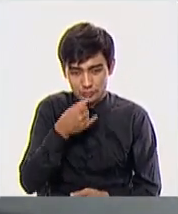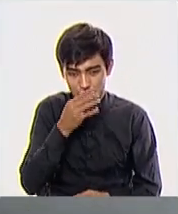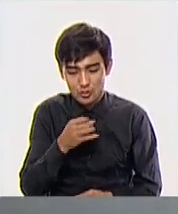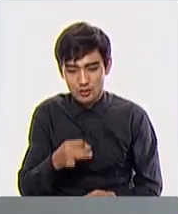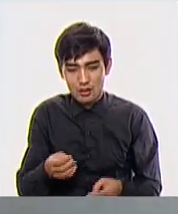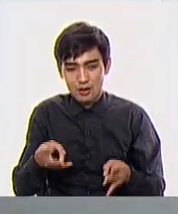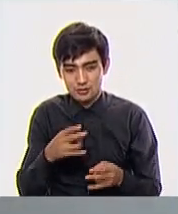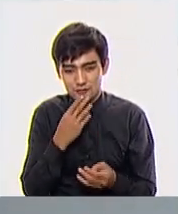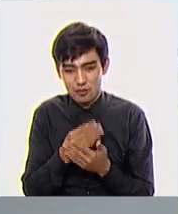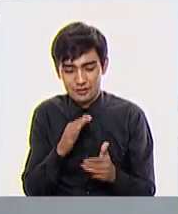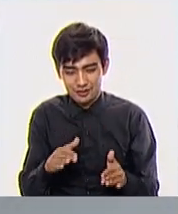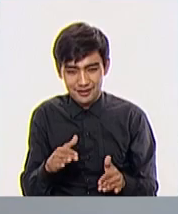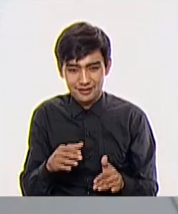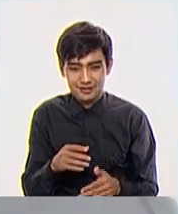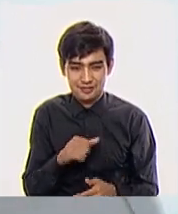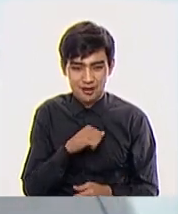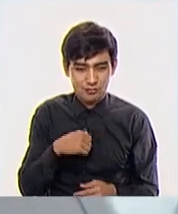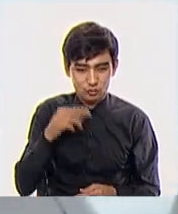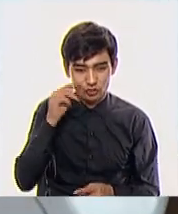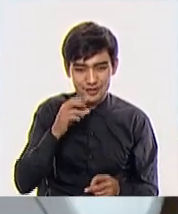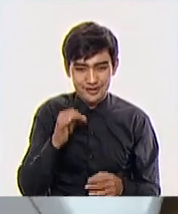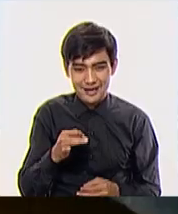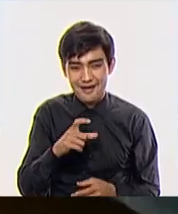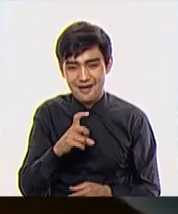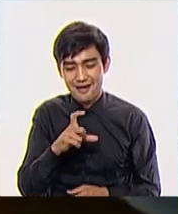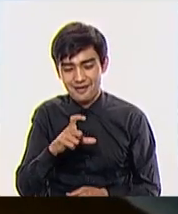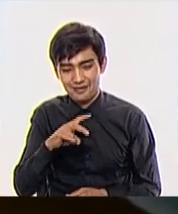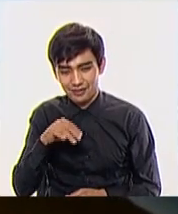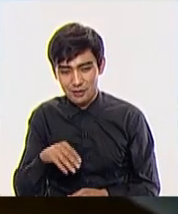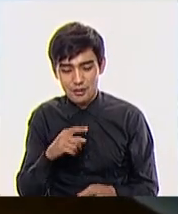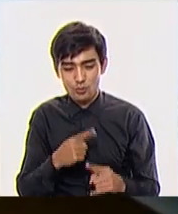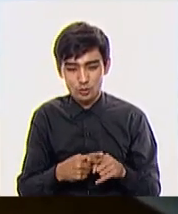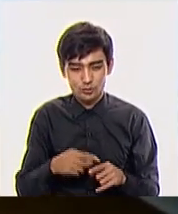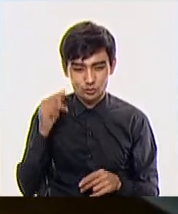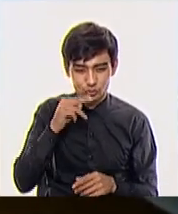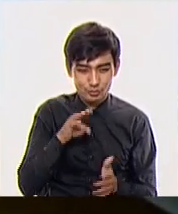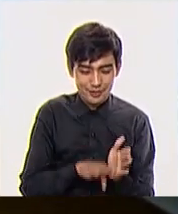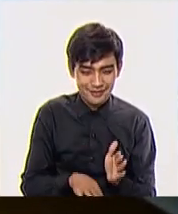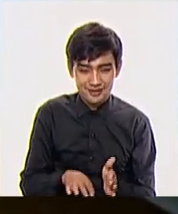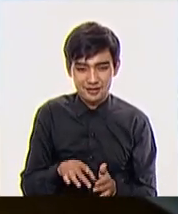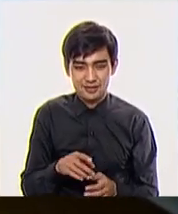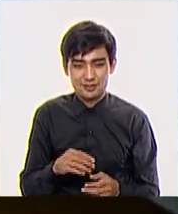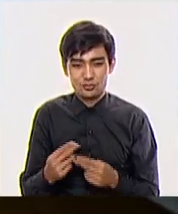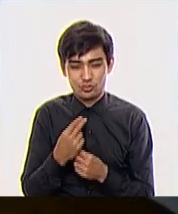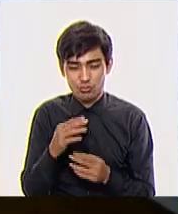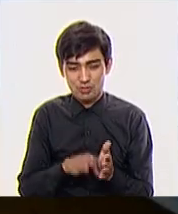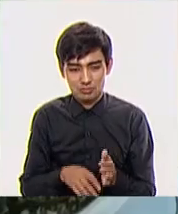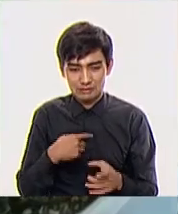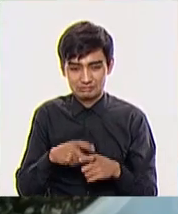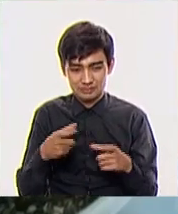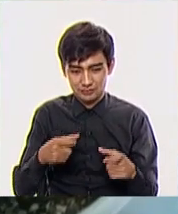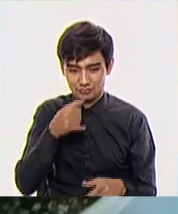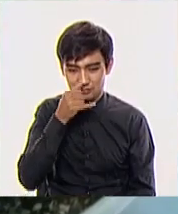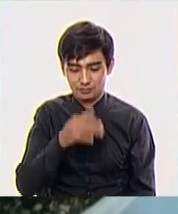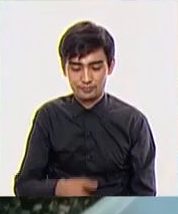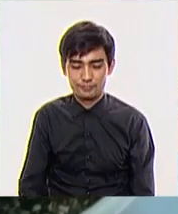остается уповать на способности своих детей однако перед сдачей and и без дополнительных занятий практически не обойтись людмила батюшкина ирина